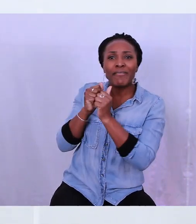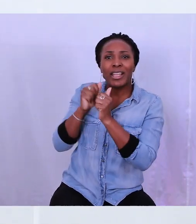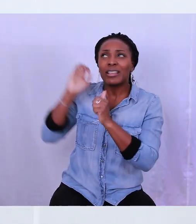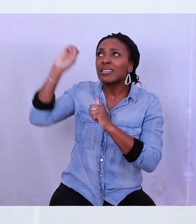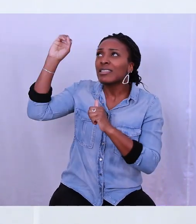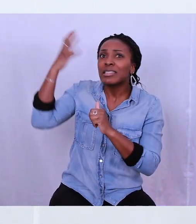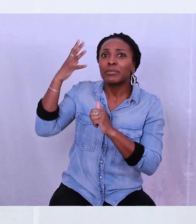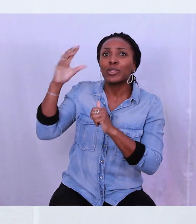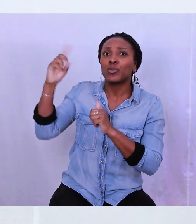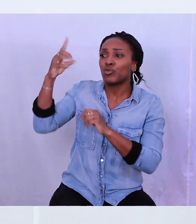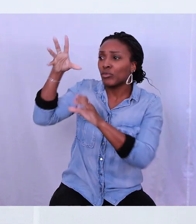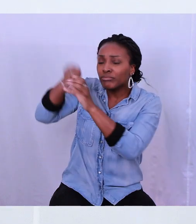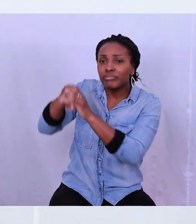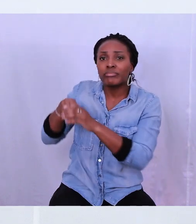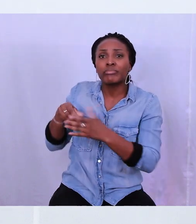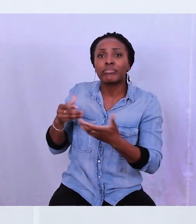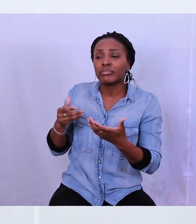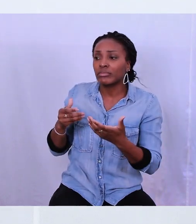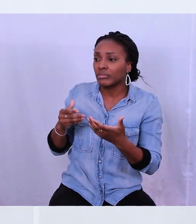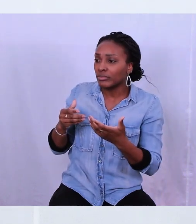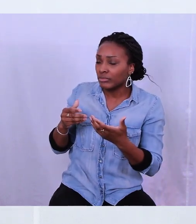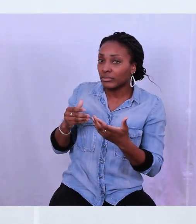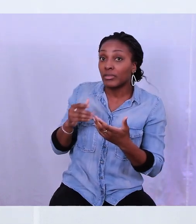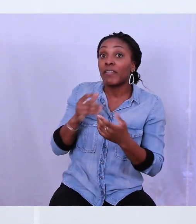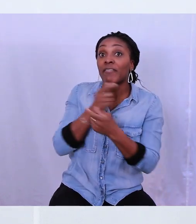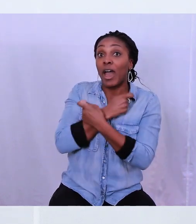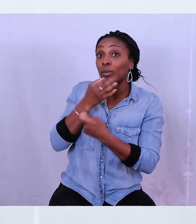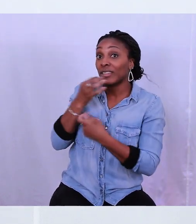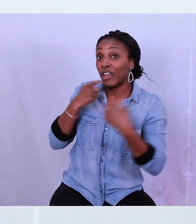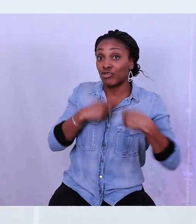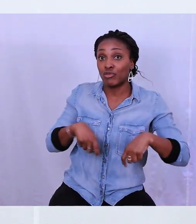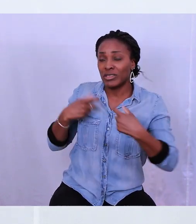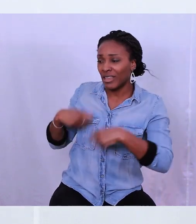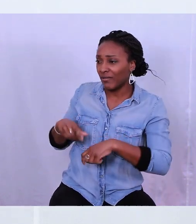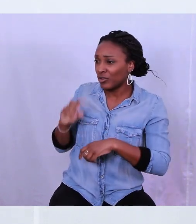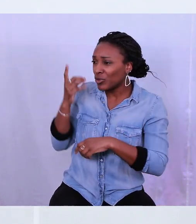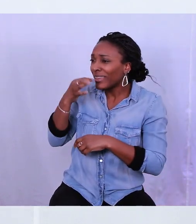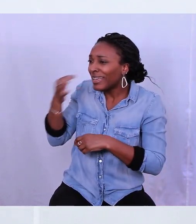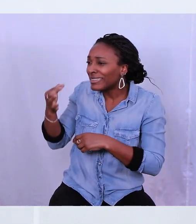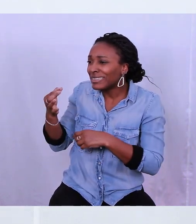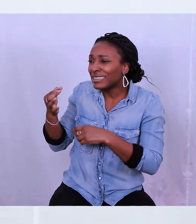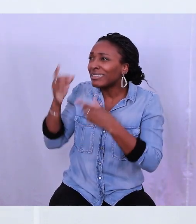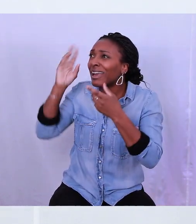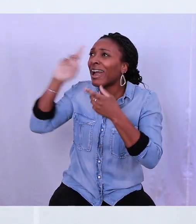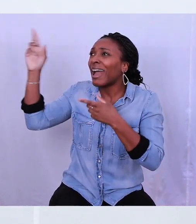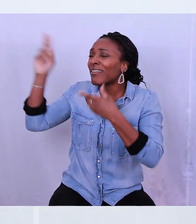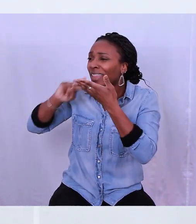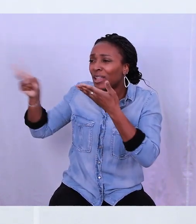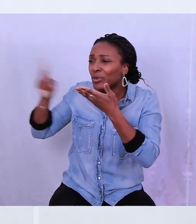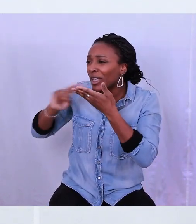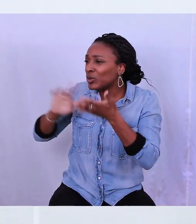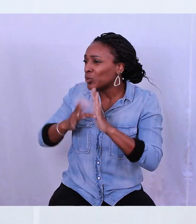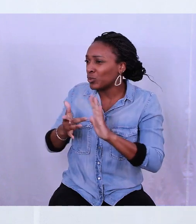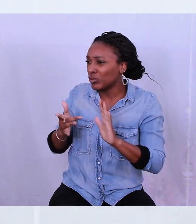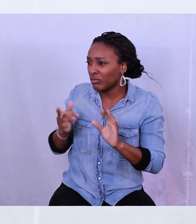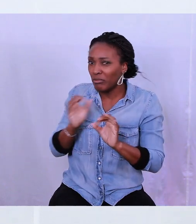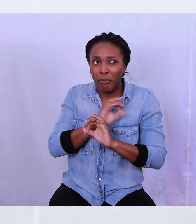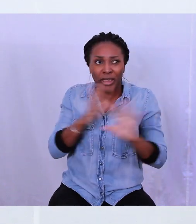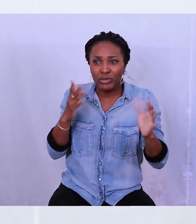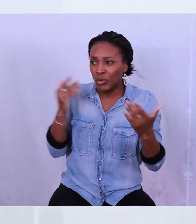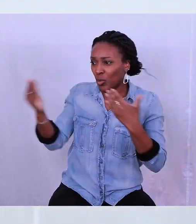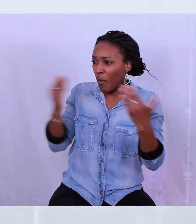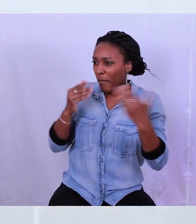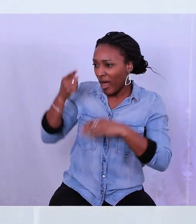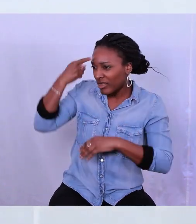Et Pharaon dit à Joseph, « Puisque Dieu t'a fait connaître toutes ces choses, il n'y a personne qui soit aussi intelligent et aussi sage que